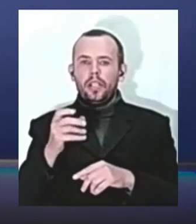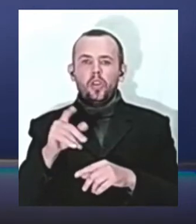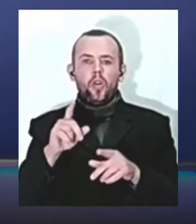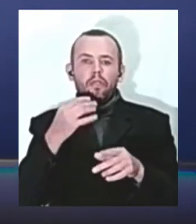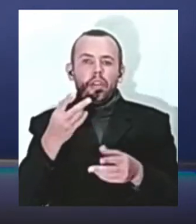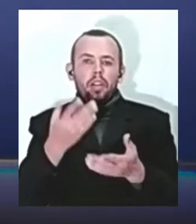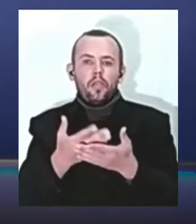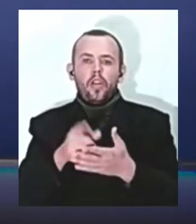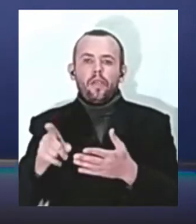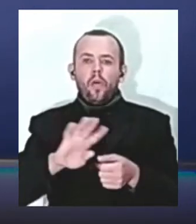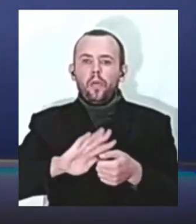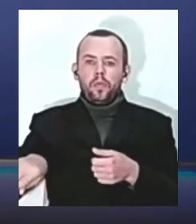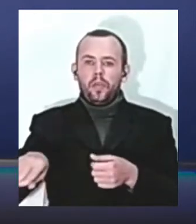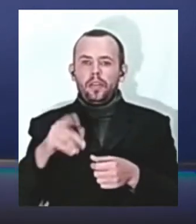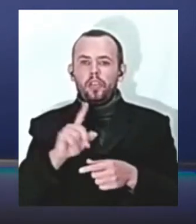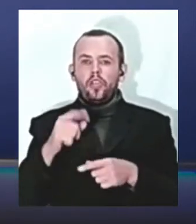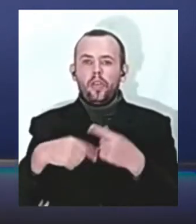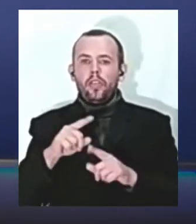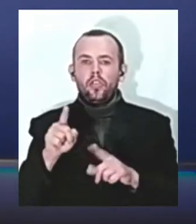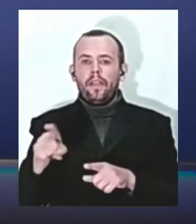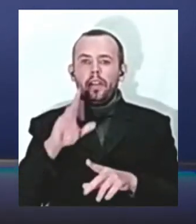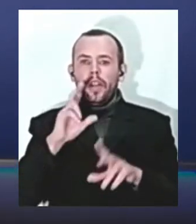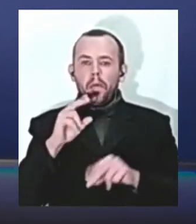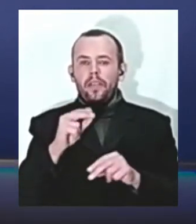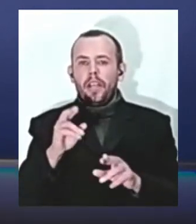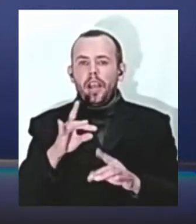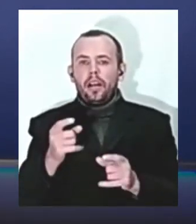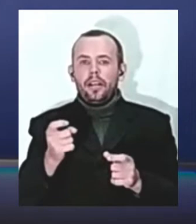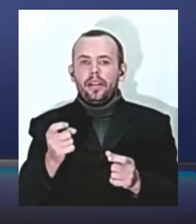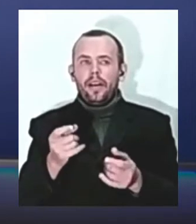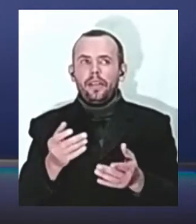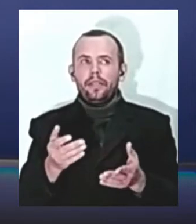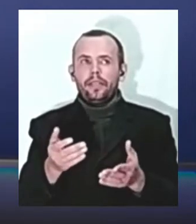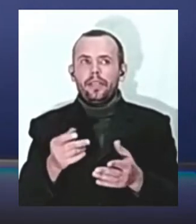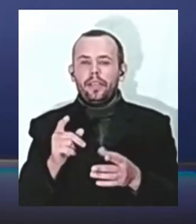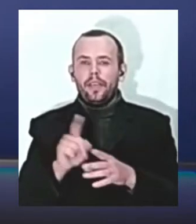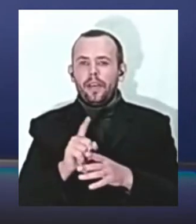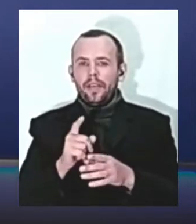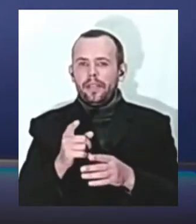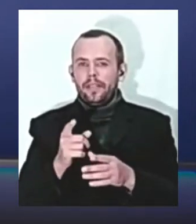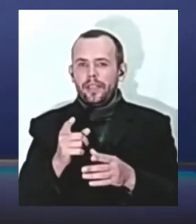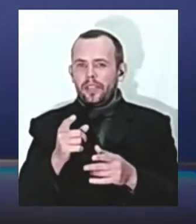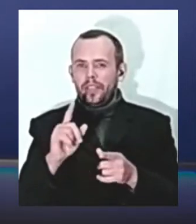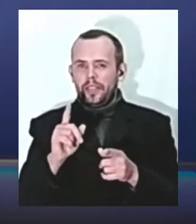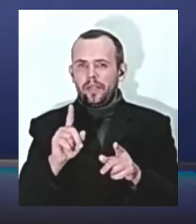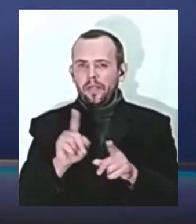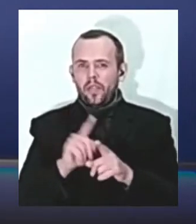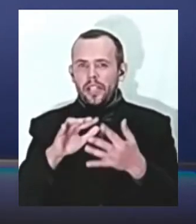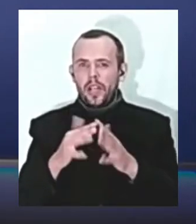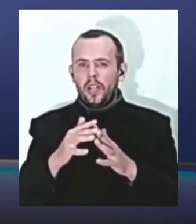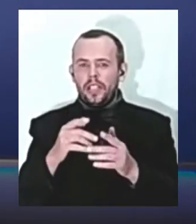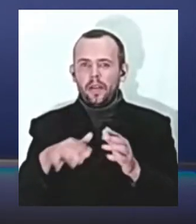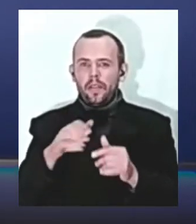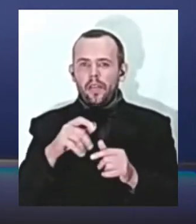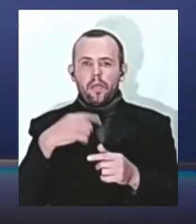відсторонили саме через те, що він намагався якраз брати плату за ці сільські угіддя. Ми, звісно, не можемо перевірити